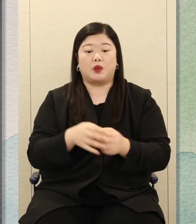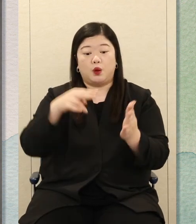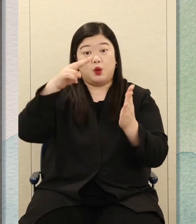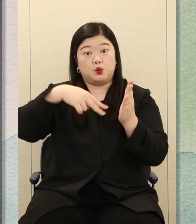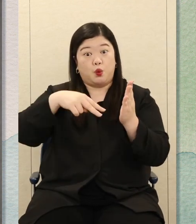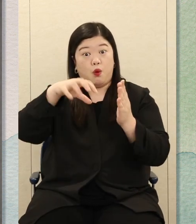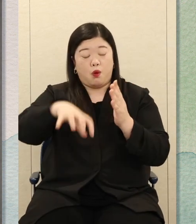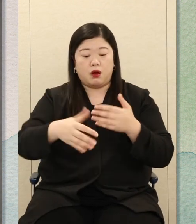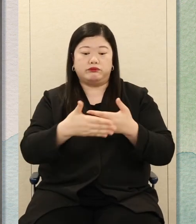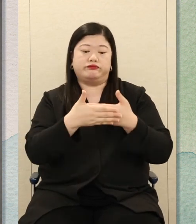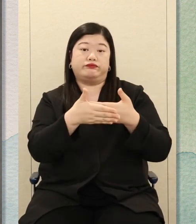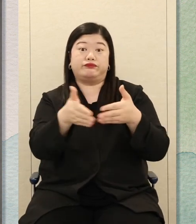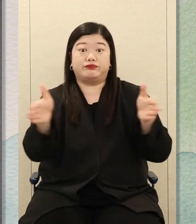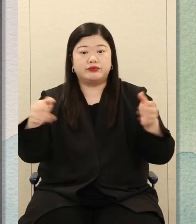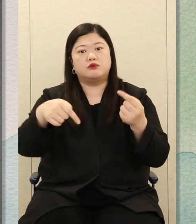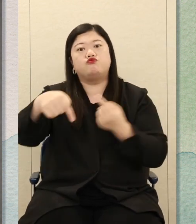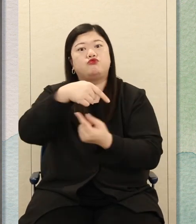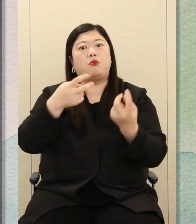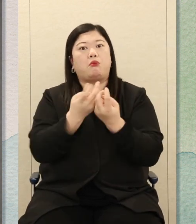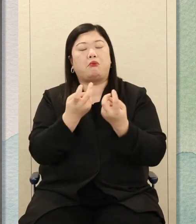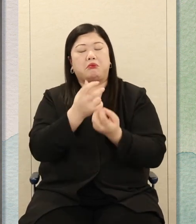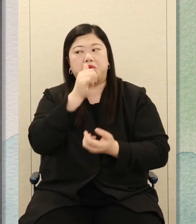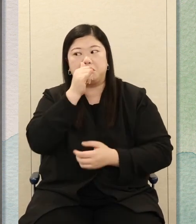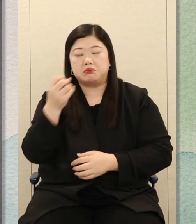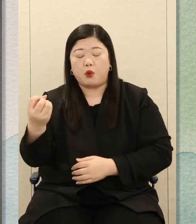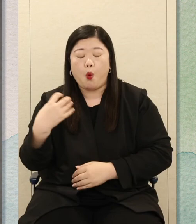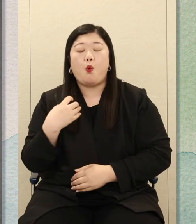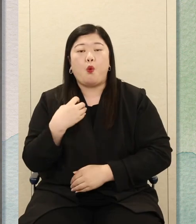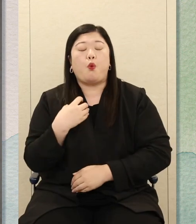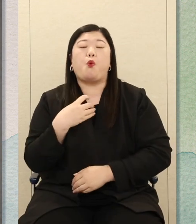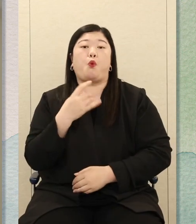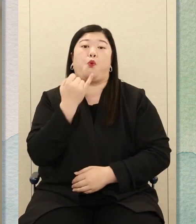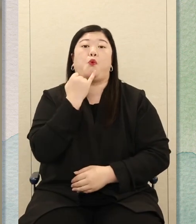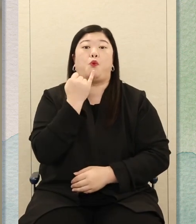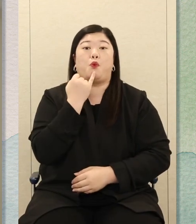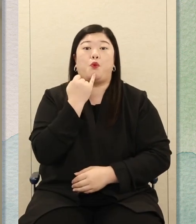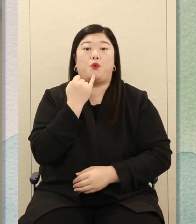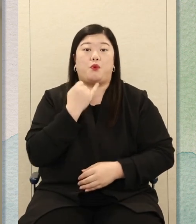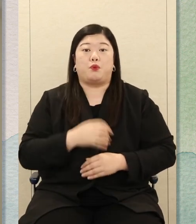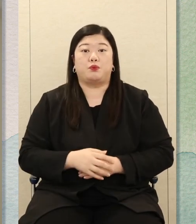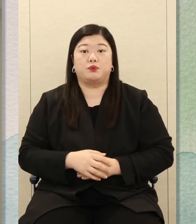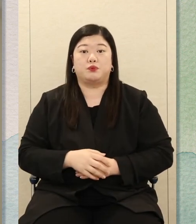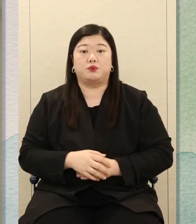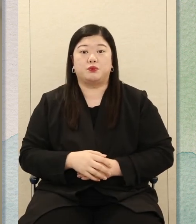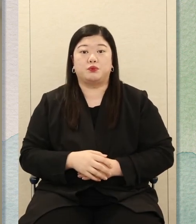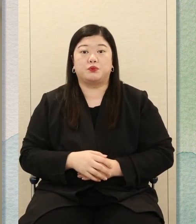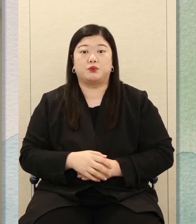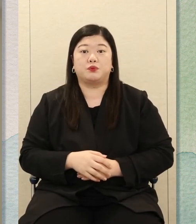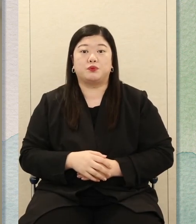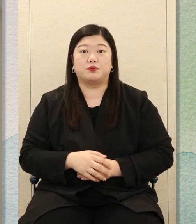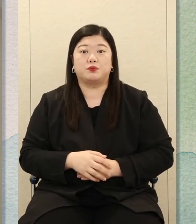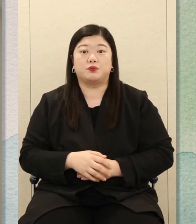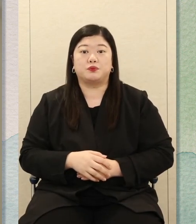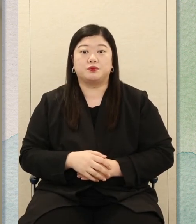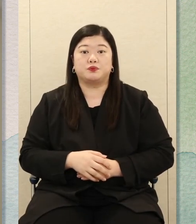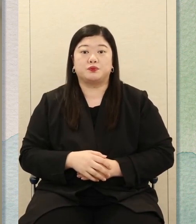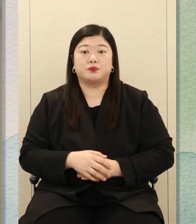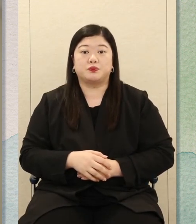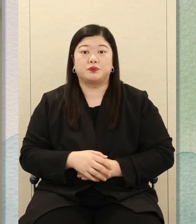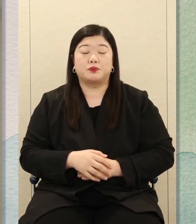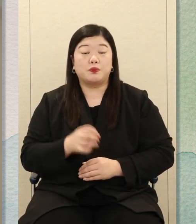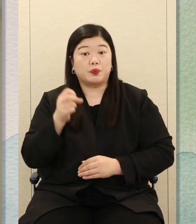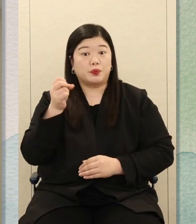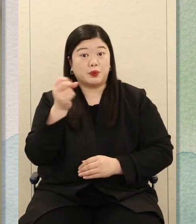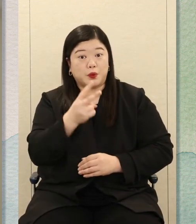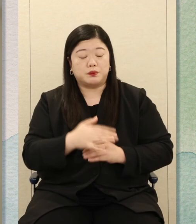이런 것들도 이제 운영하거나 고민해 볼 만한 여지가 좀 있는 거죠. 그리고 그런 이제 젊은 친구들이